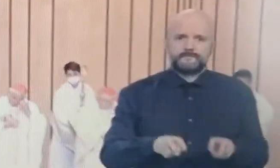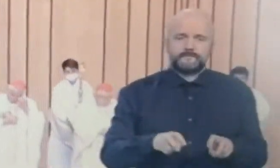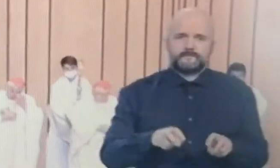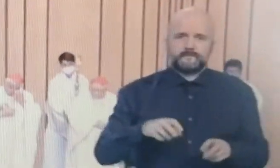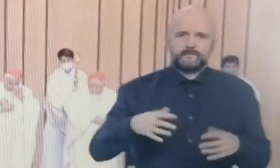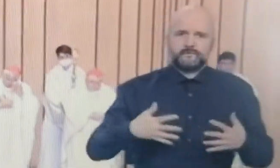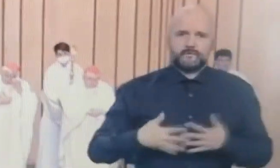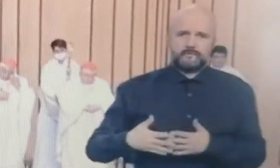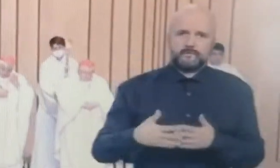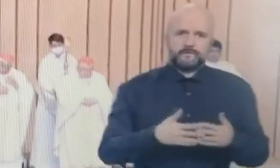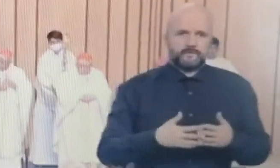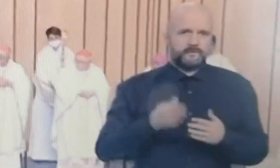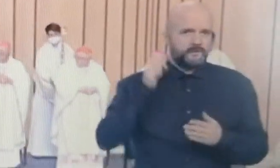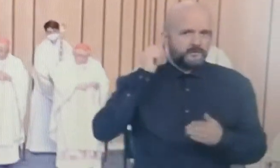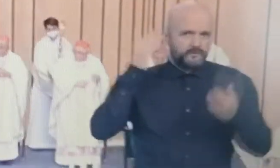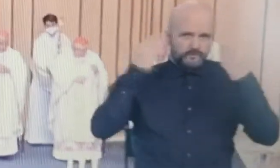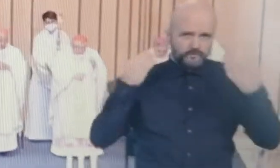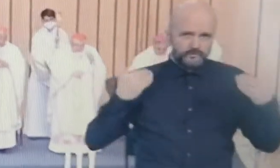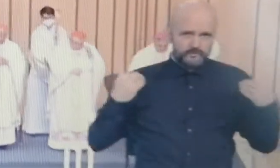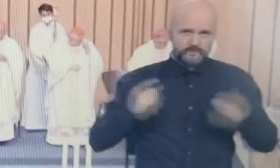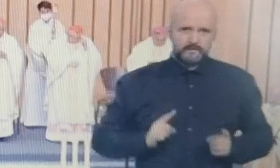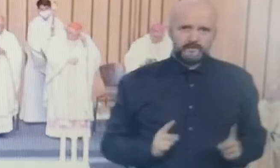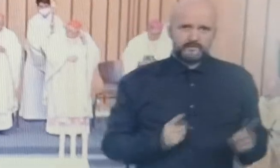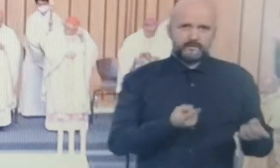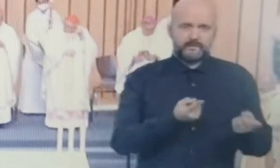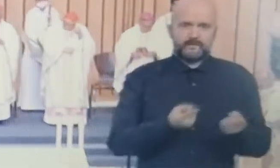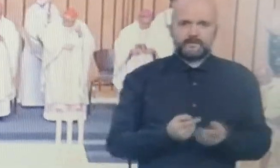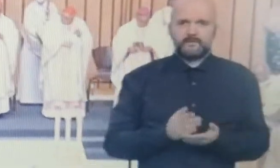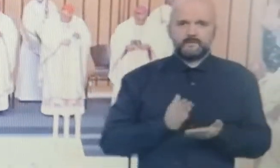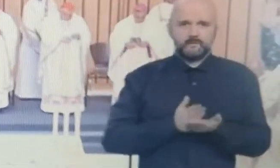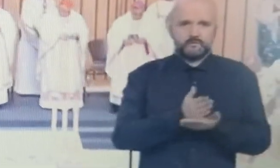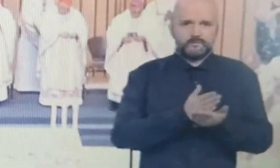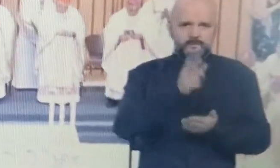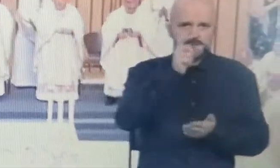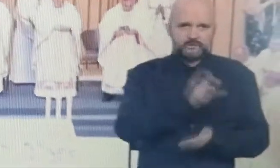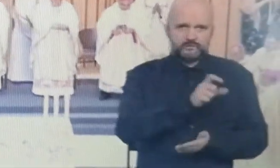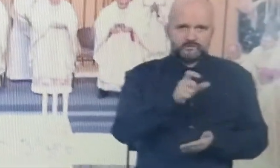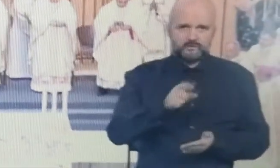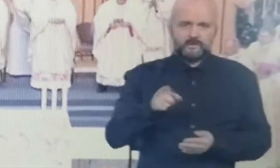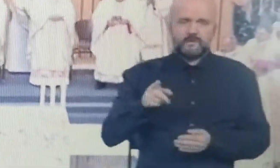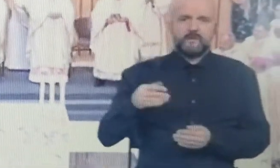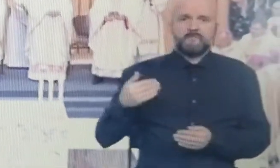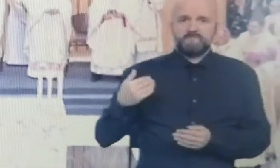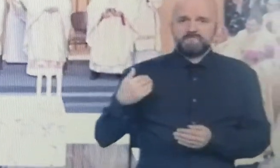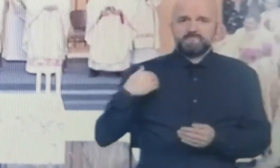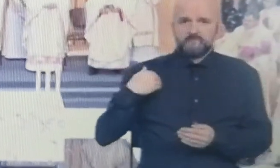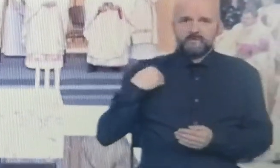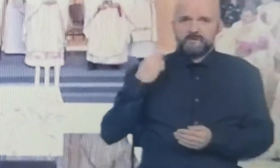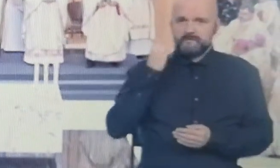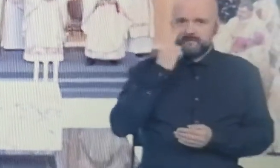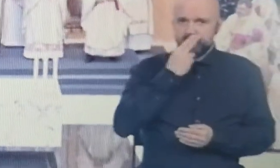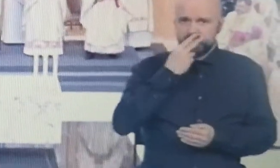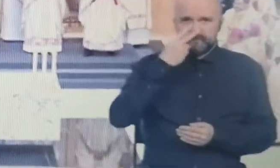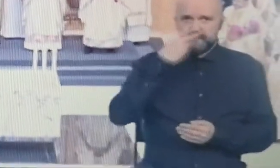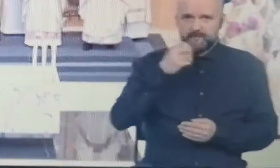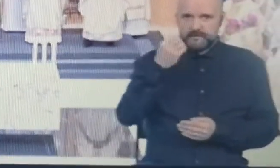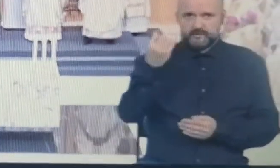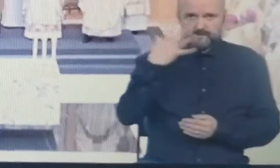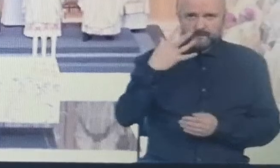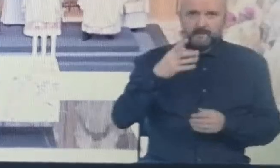Franciszkanek Służebnic Krzyża, która pozbawiona używania światła oczu,